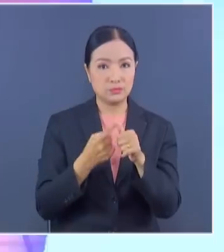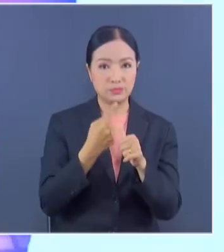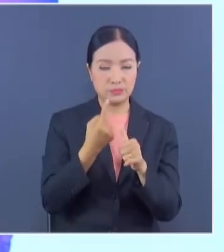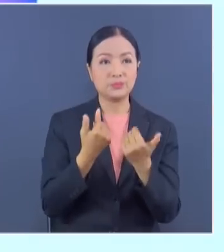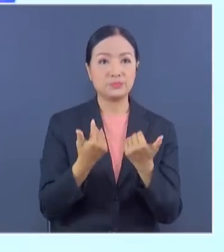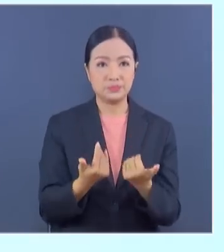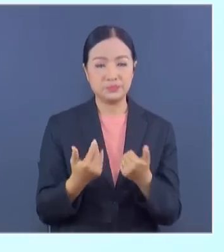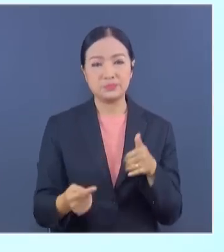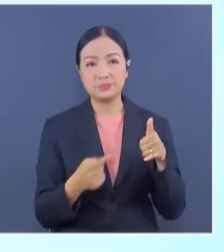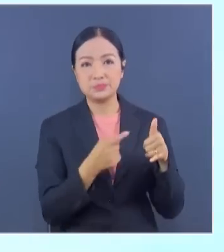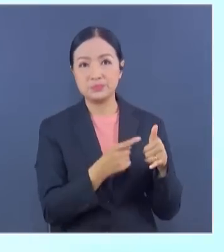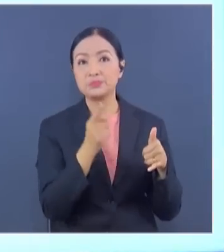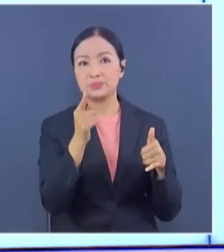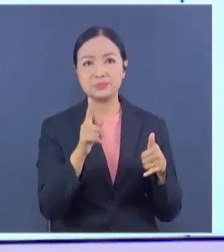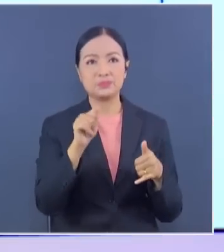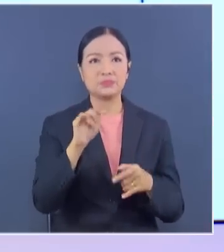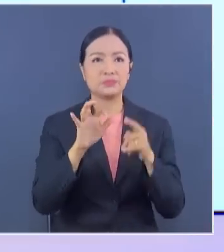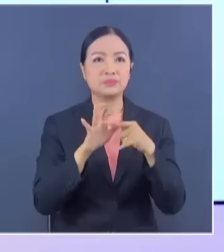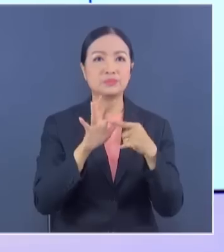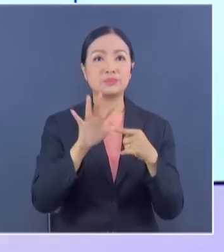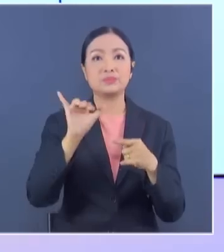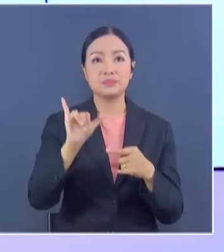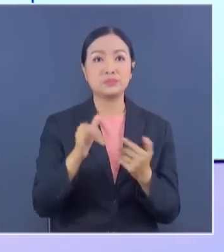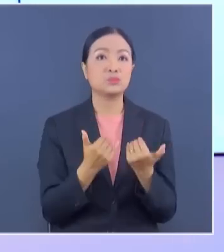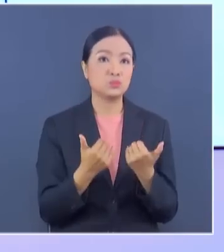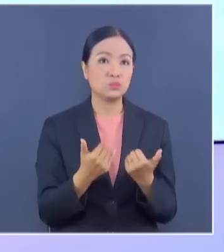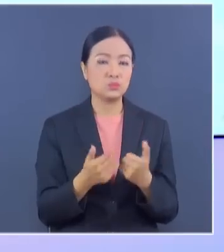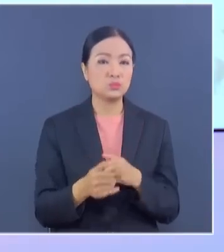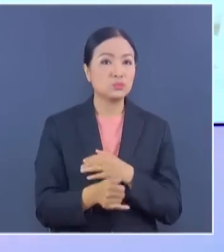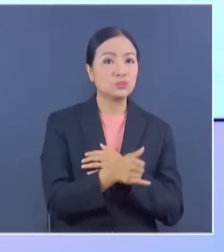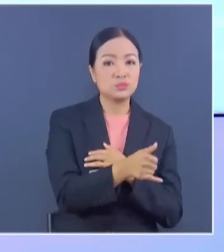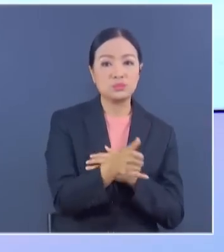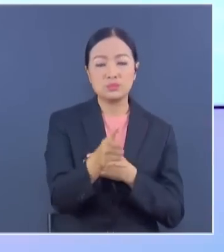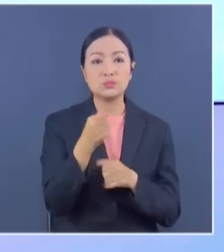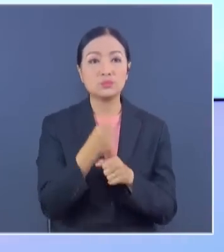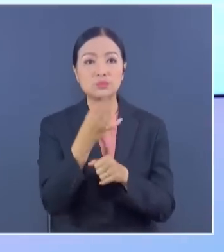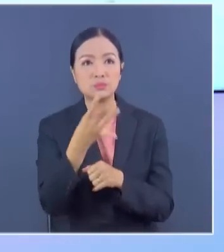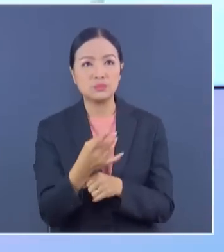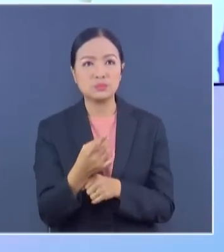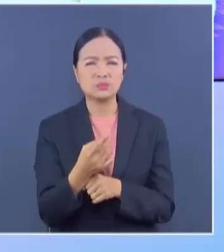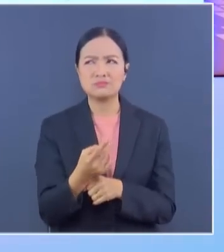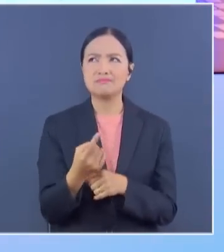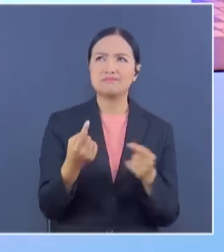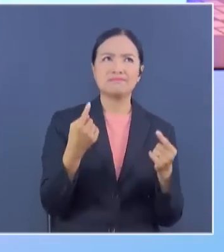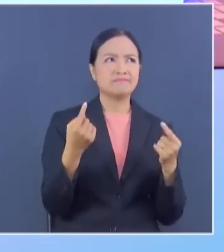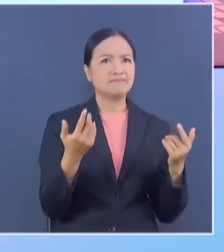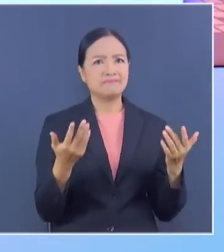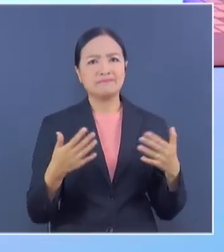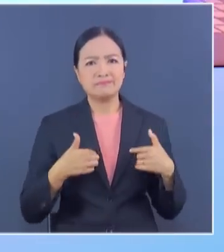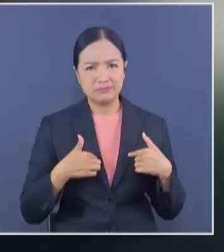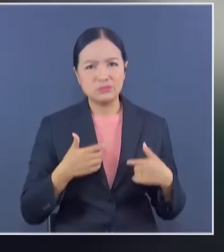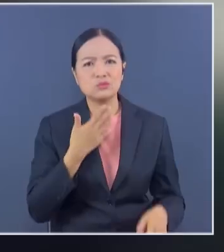เริ่มกันที่เรื่องราวของต่ายชุติมานะคะที่ไม่ว่าช่วงนี้เนี่ยจะขยับตัวทำอะไรก็มักจะเจอดราม่าอยู่ตลอดเลยแหละค่ะ